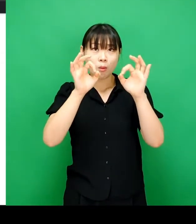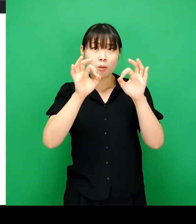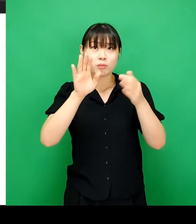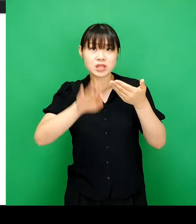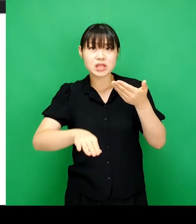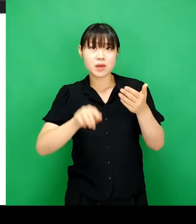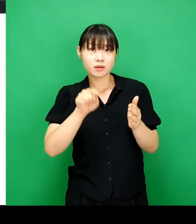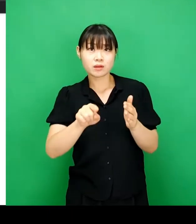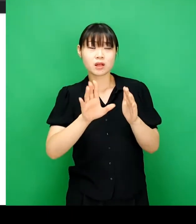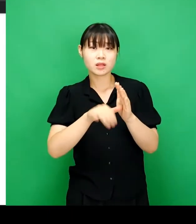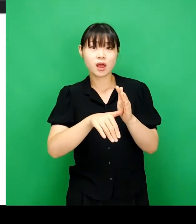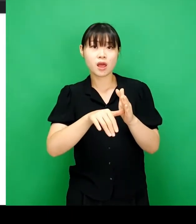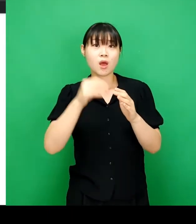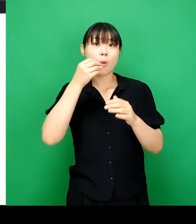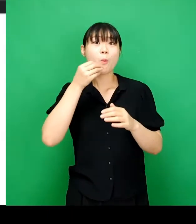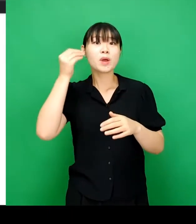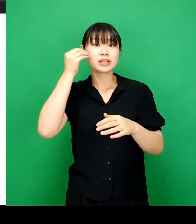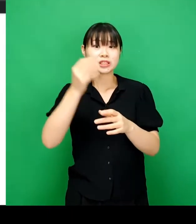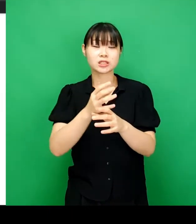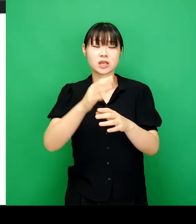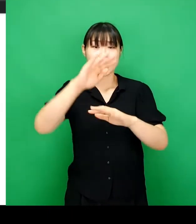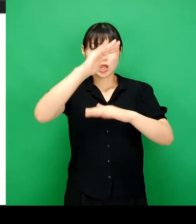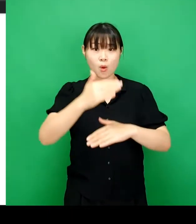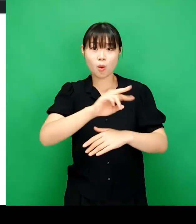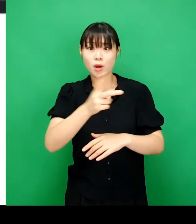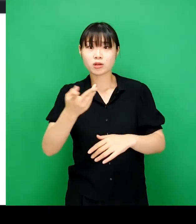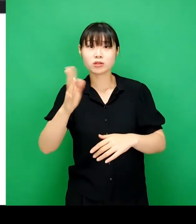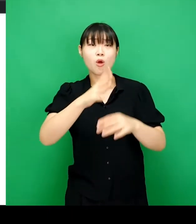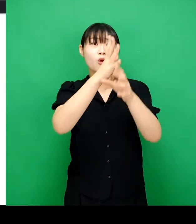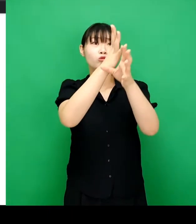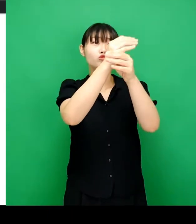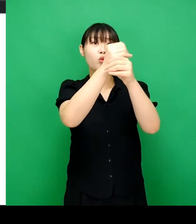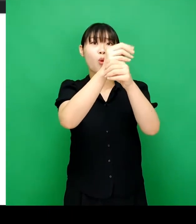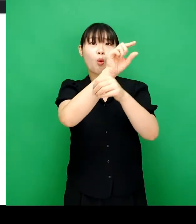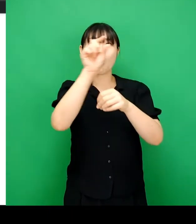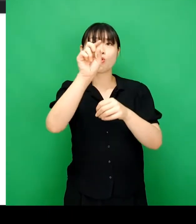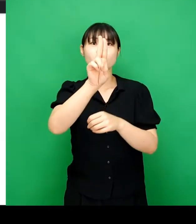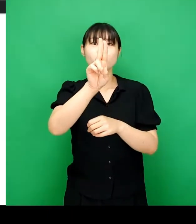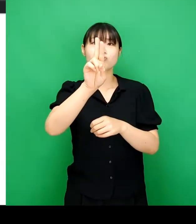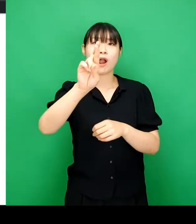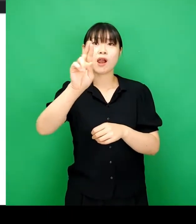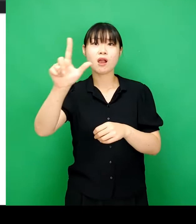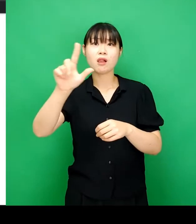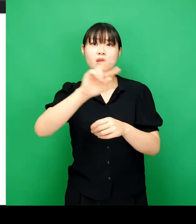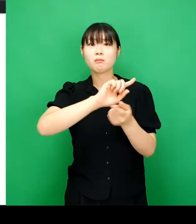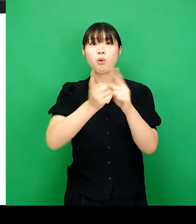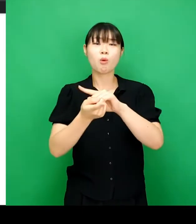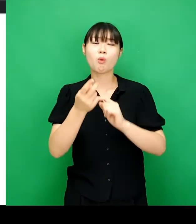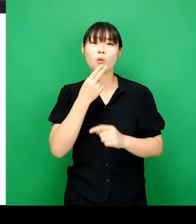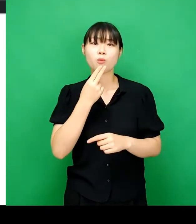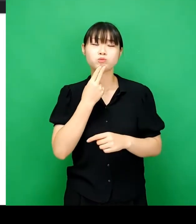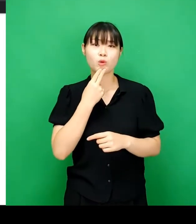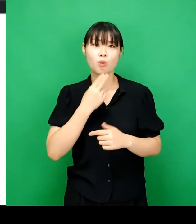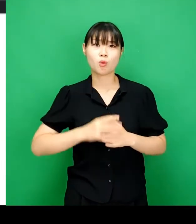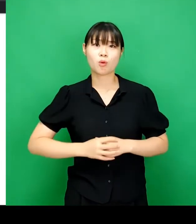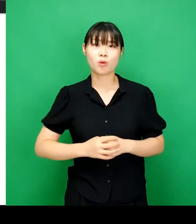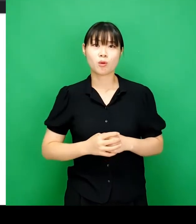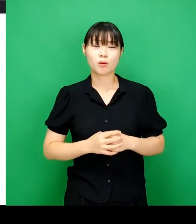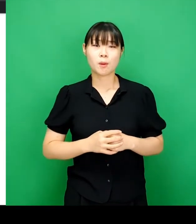형태의 페이지 번호를 클릭했을 때 웹페이지의 내용은 바뀌는데 주소창의 URL은 변함이